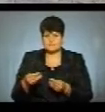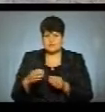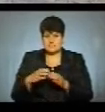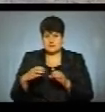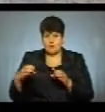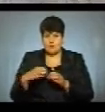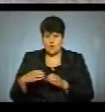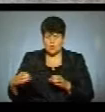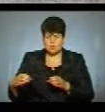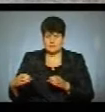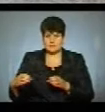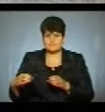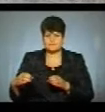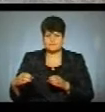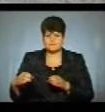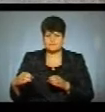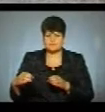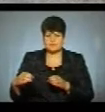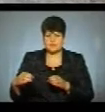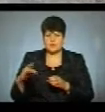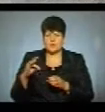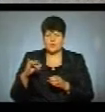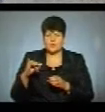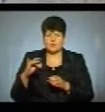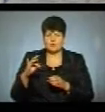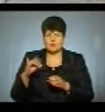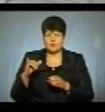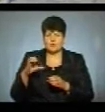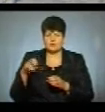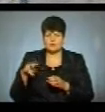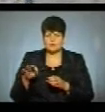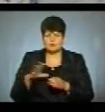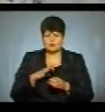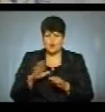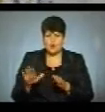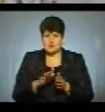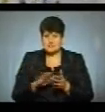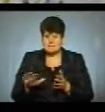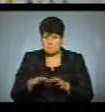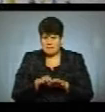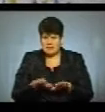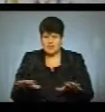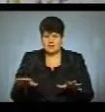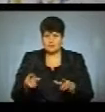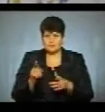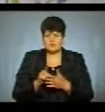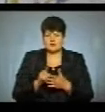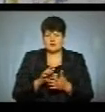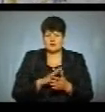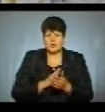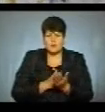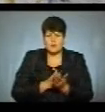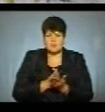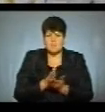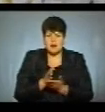споруди, що воно не те тоді, бо русло було розмило, і ми змусили таким чином не тільки його